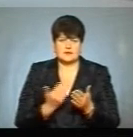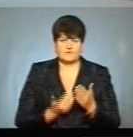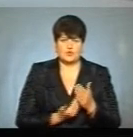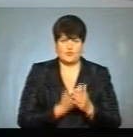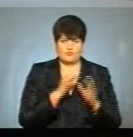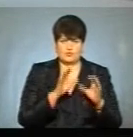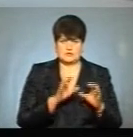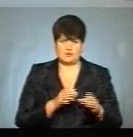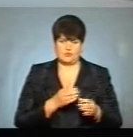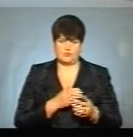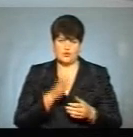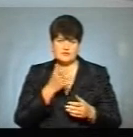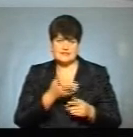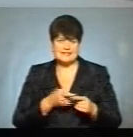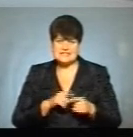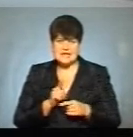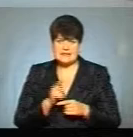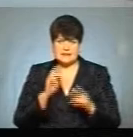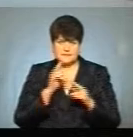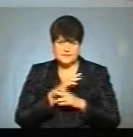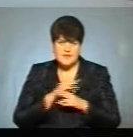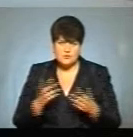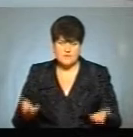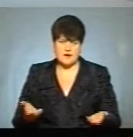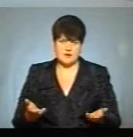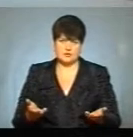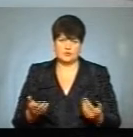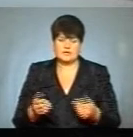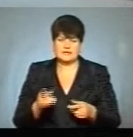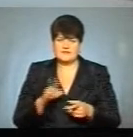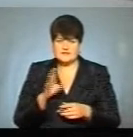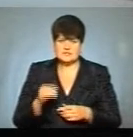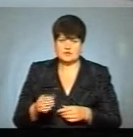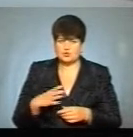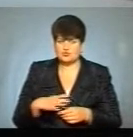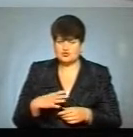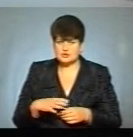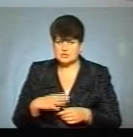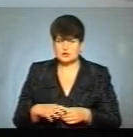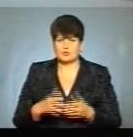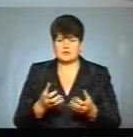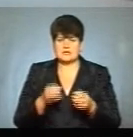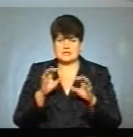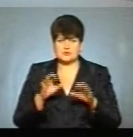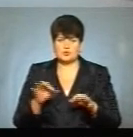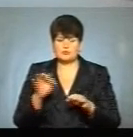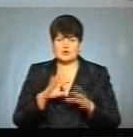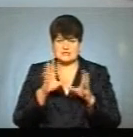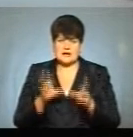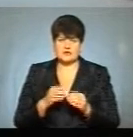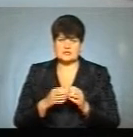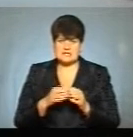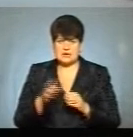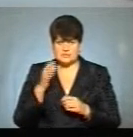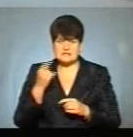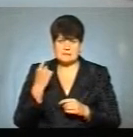законі про освіту. Тобто це ненормально і насправді усі в очікуванні саме прийняття закону про загальну середню освіту. І це є